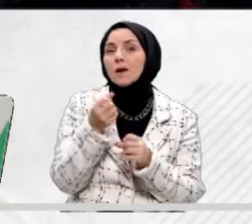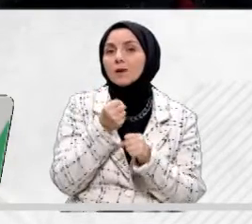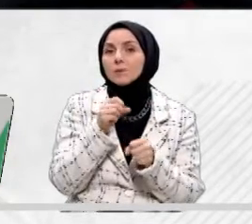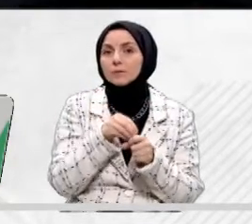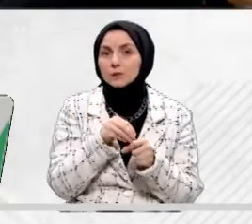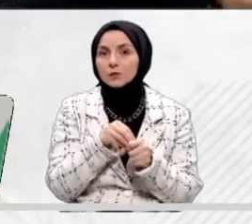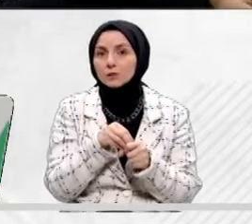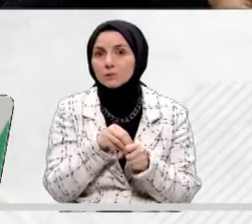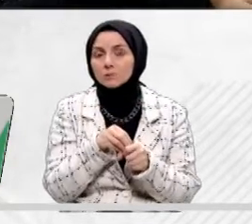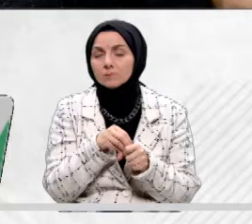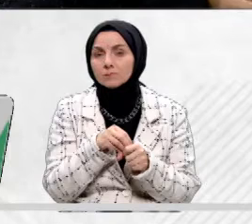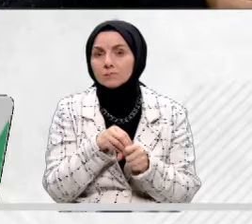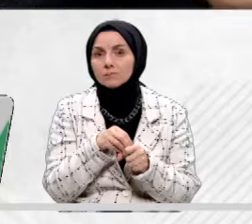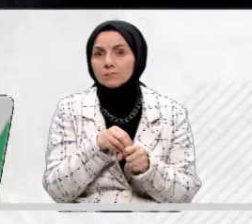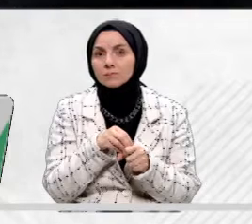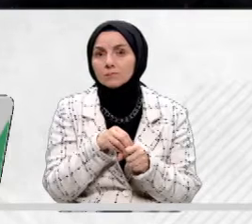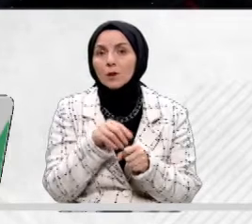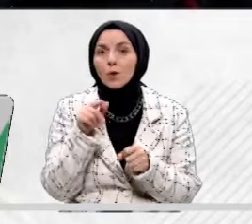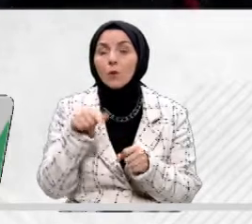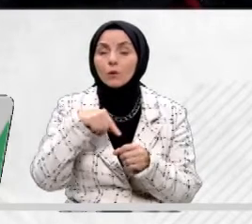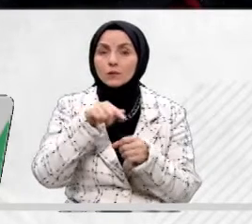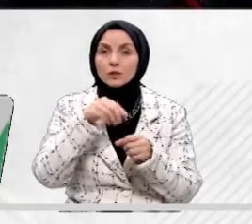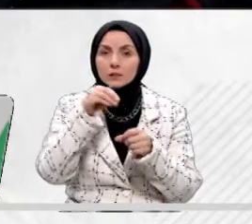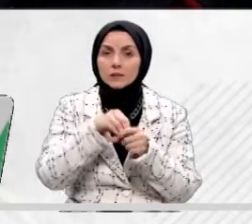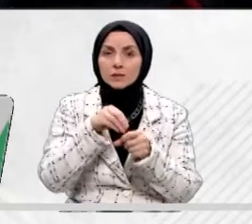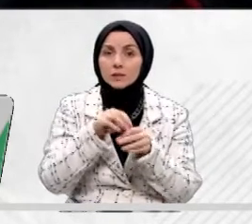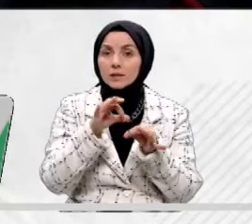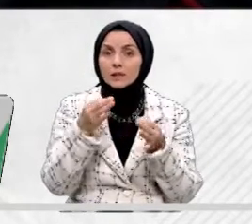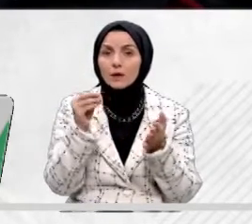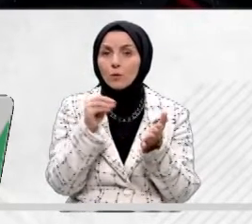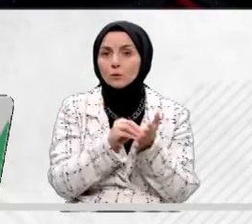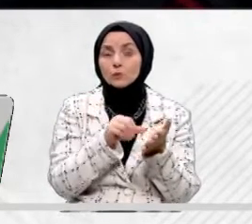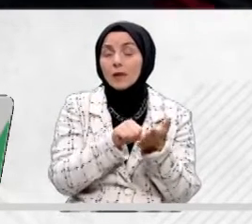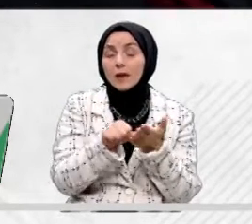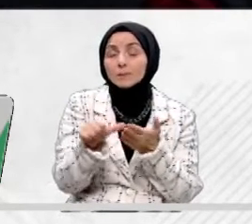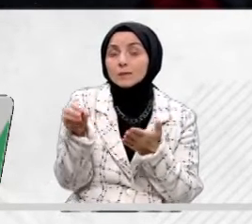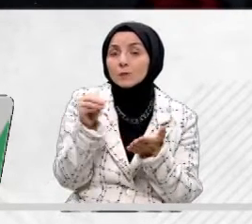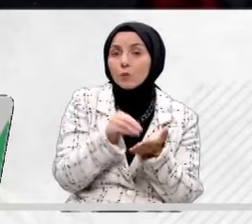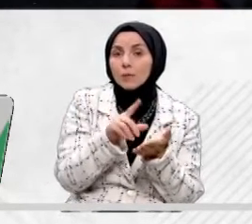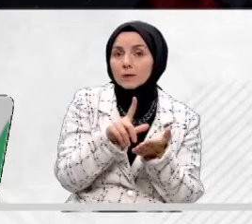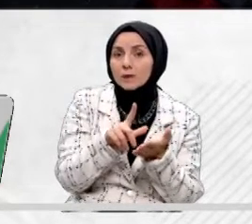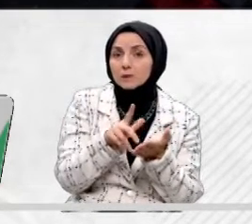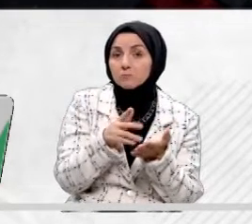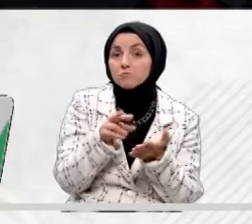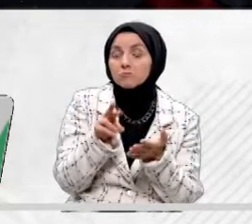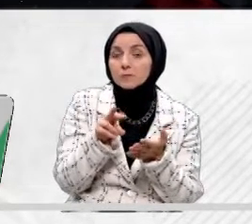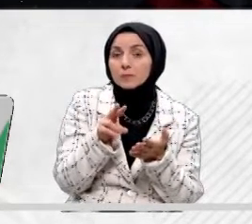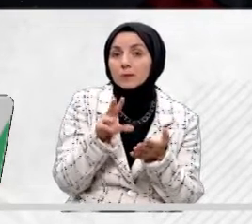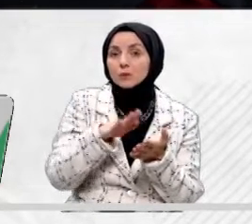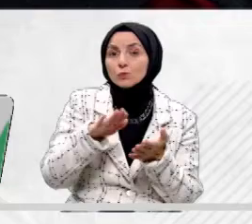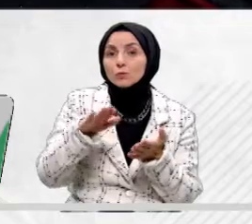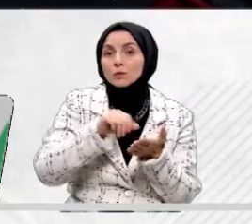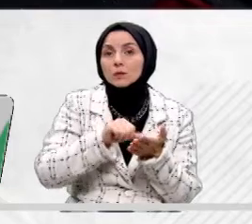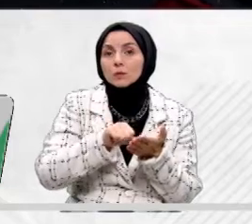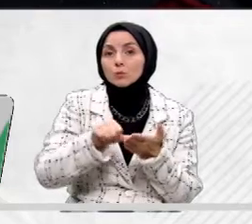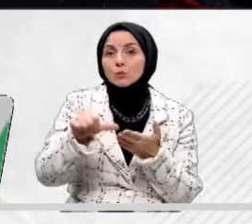koyduysanız hepsini vermesi lazım buraya değil mi Ben o lezzeti almam için biz de çocuklarımızı bütün olarak yetiştirmek zorundayız parça olarak